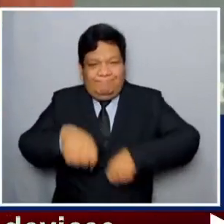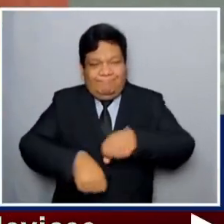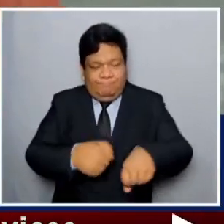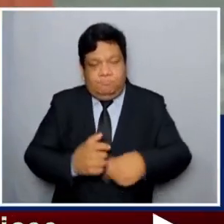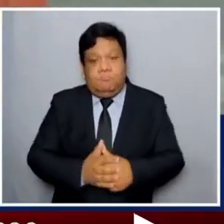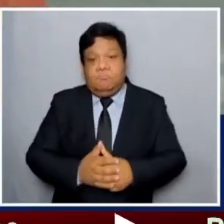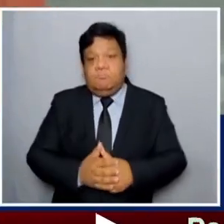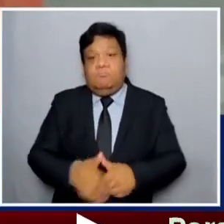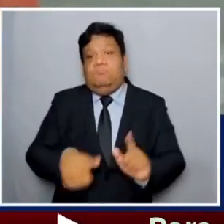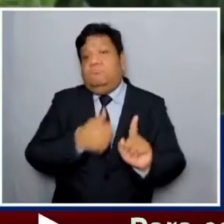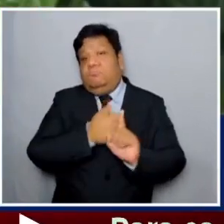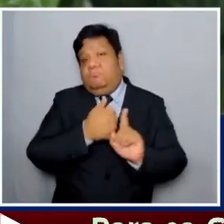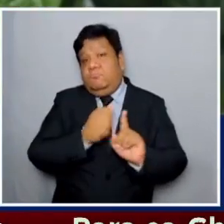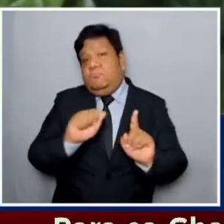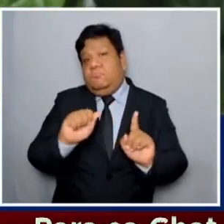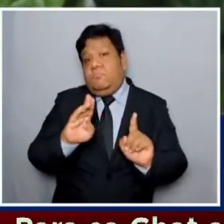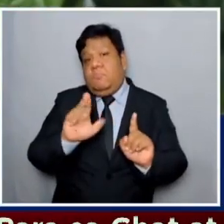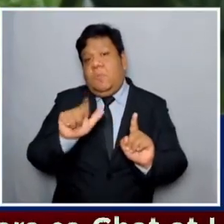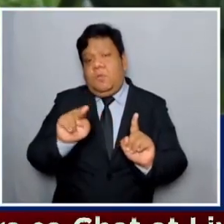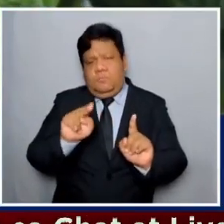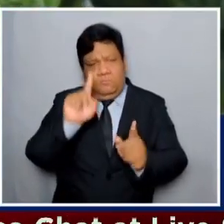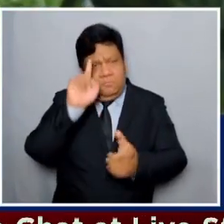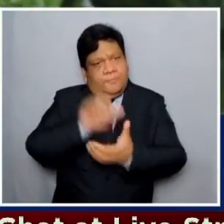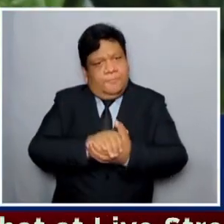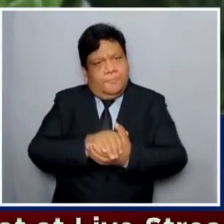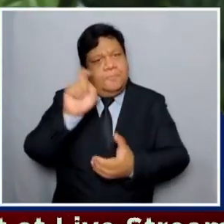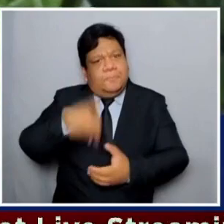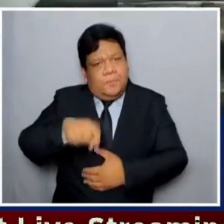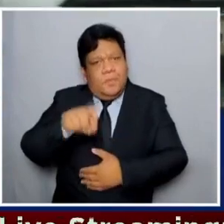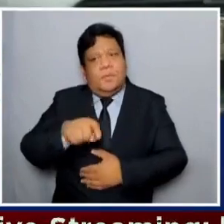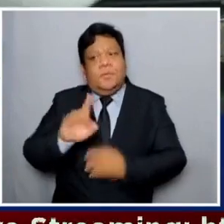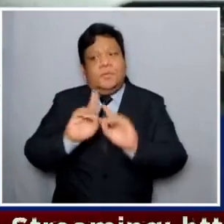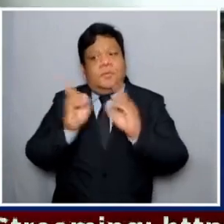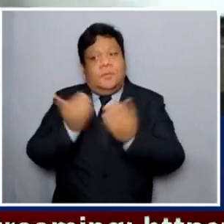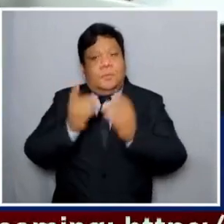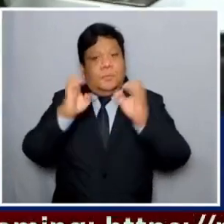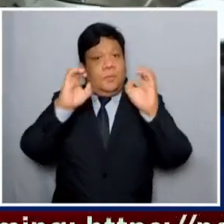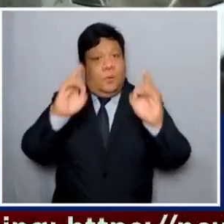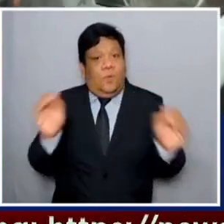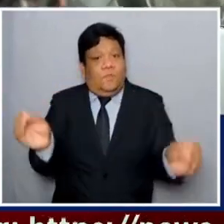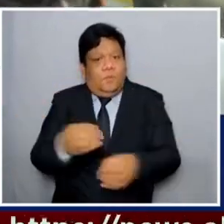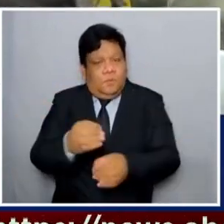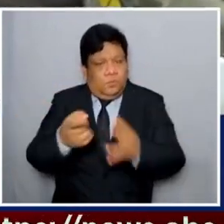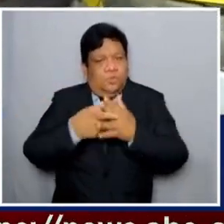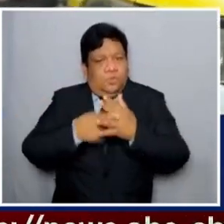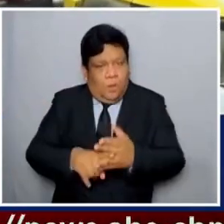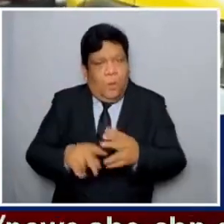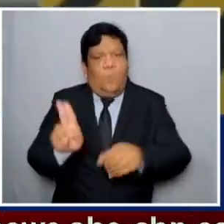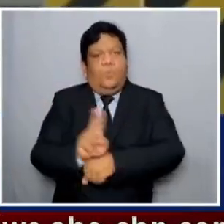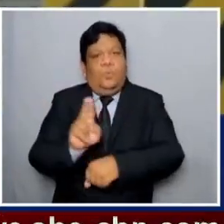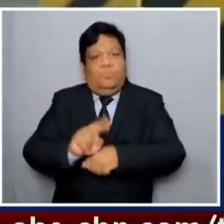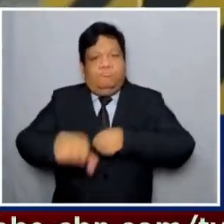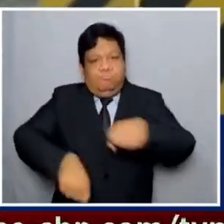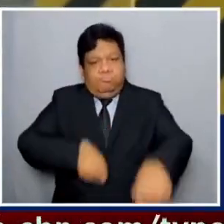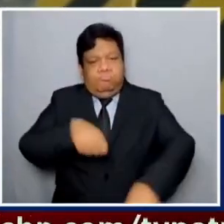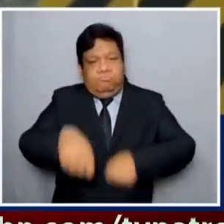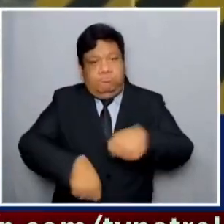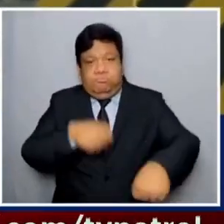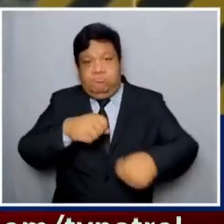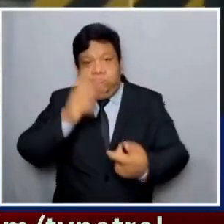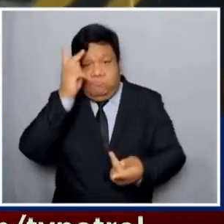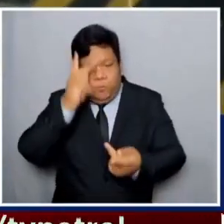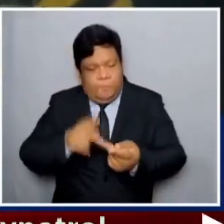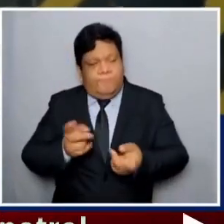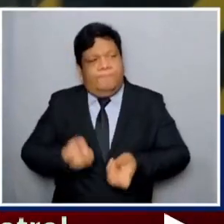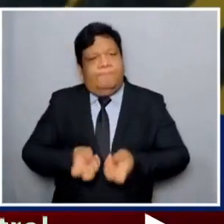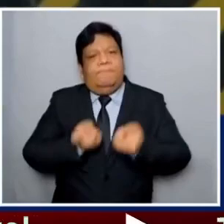si Ablan na dapat sa mga kawarin ng kagawaran ng edukasyon magsimula ang paggamit ng bisikleta para maipasa ito